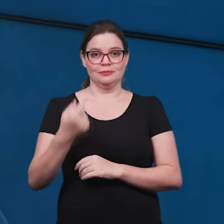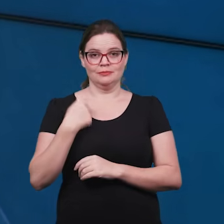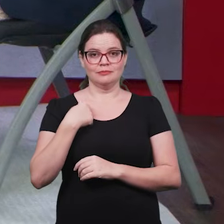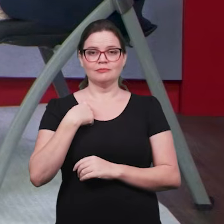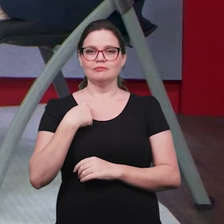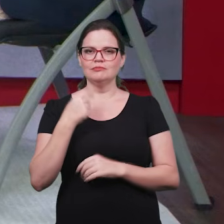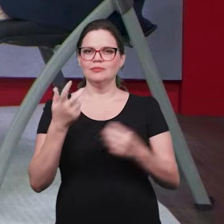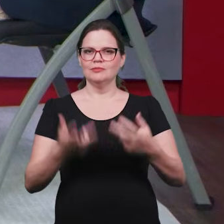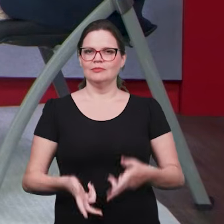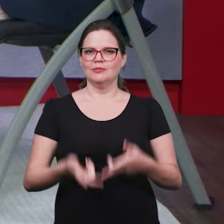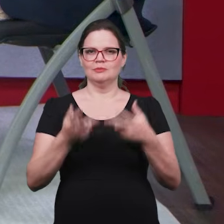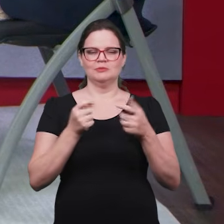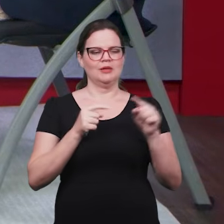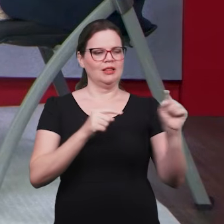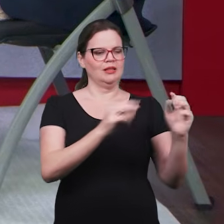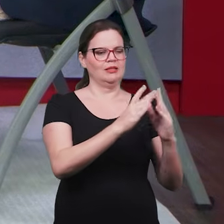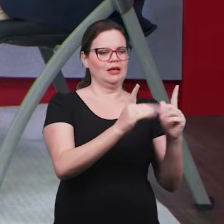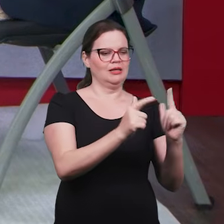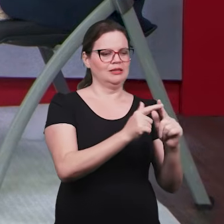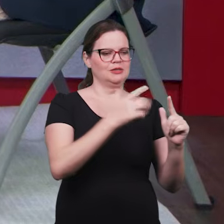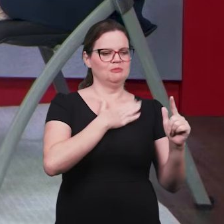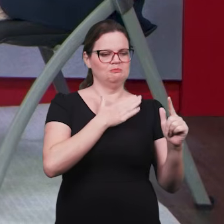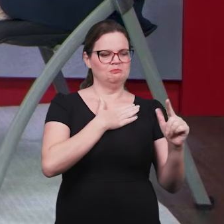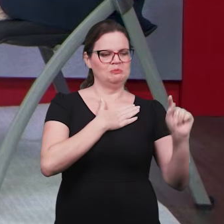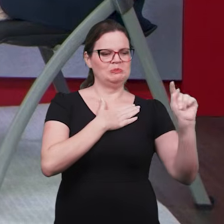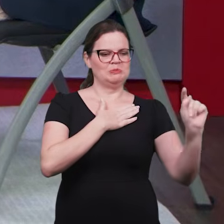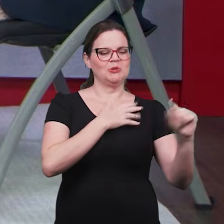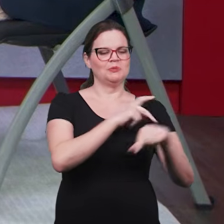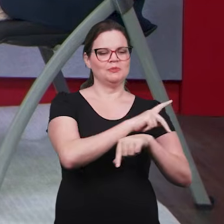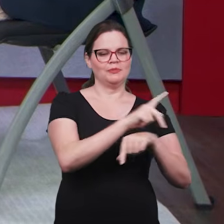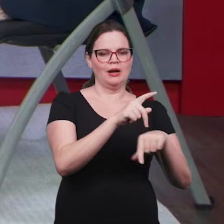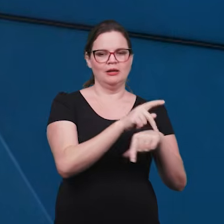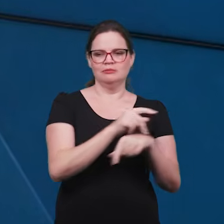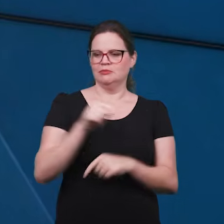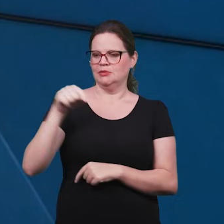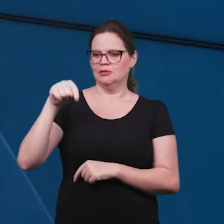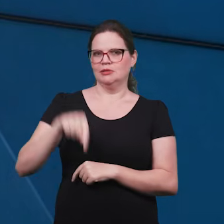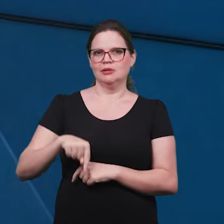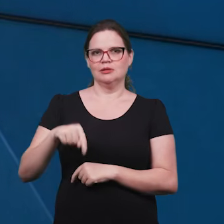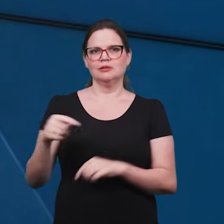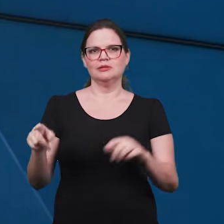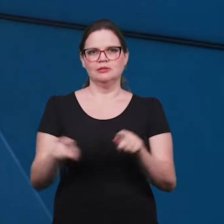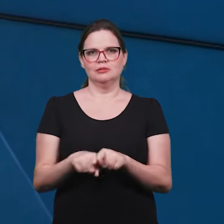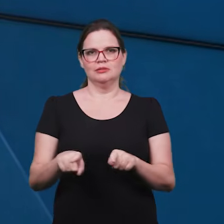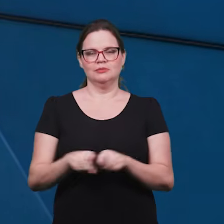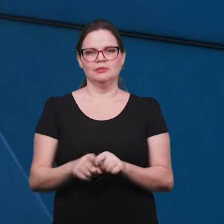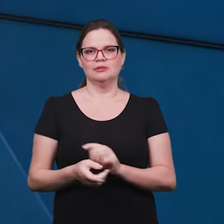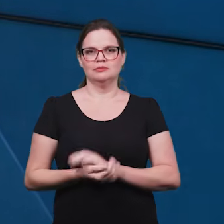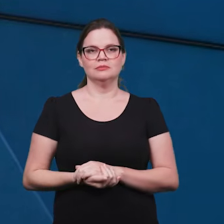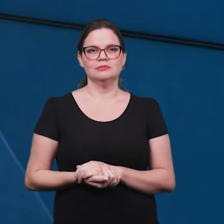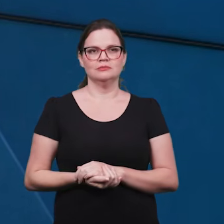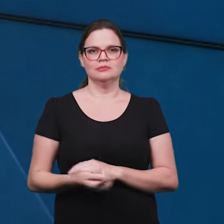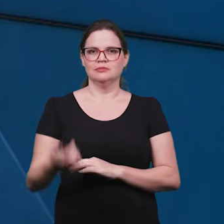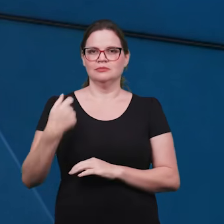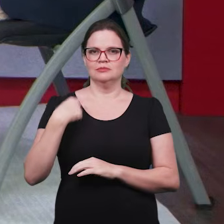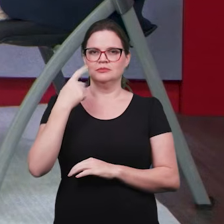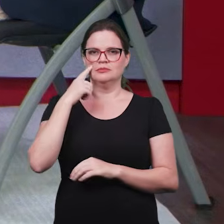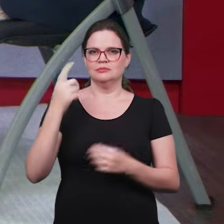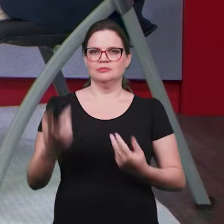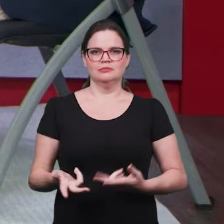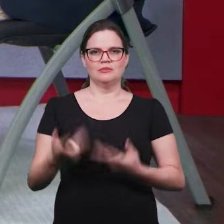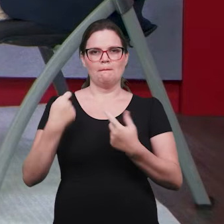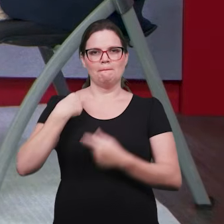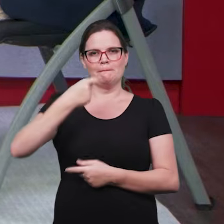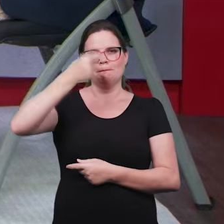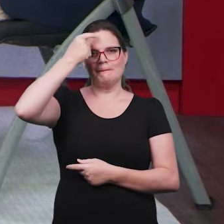дома Eu vejo a mesma coisa na minha igreja, lá em casa, и вижу здесь, что одна мысль, одна дух. e